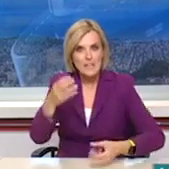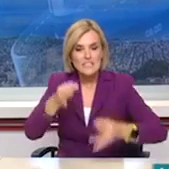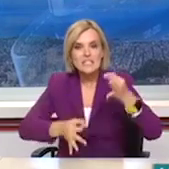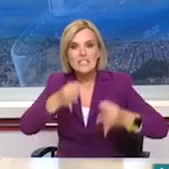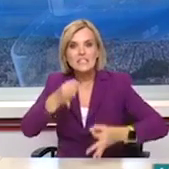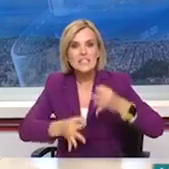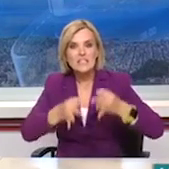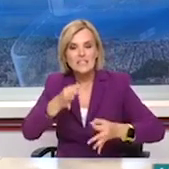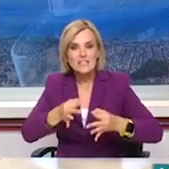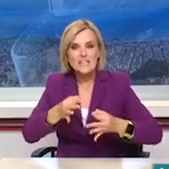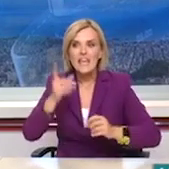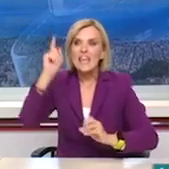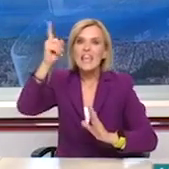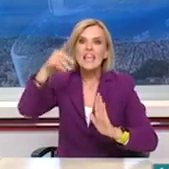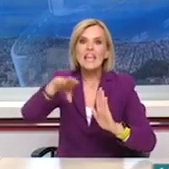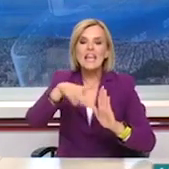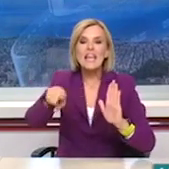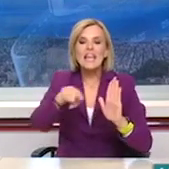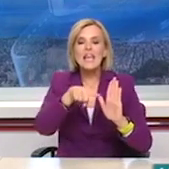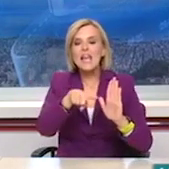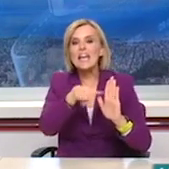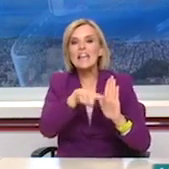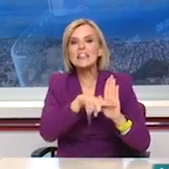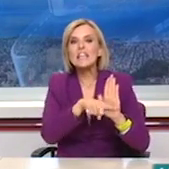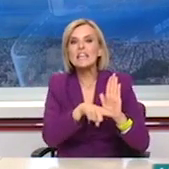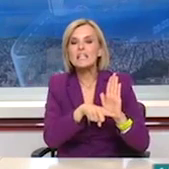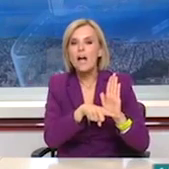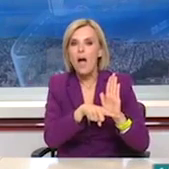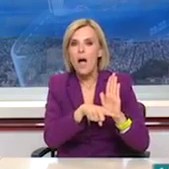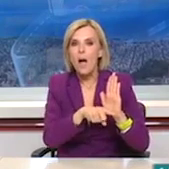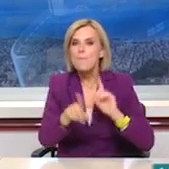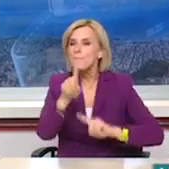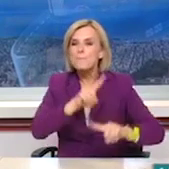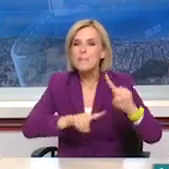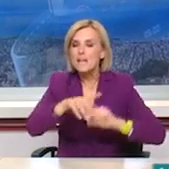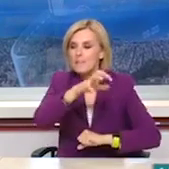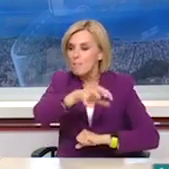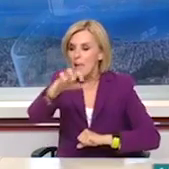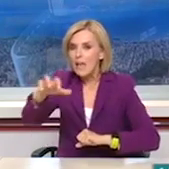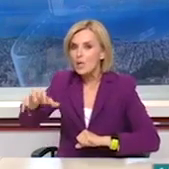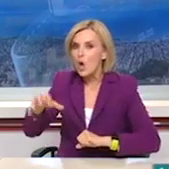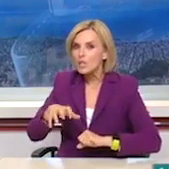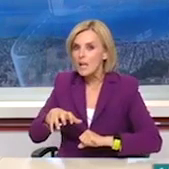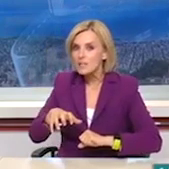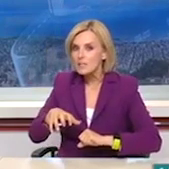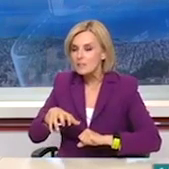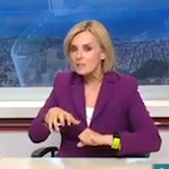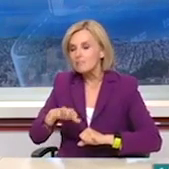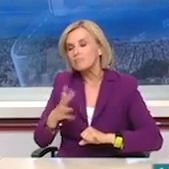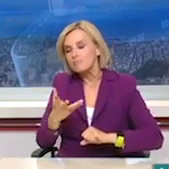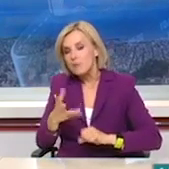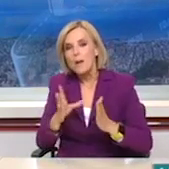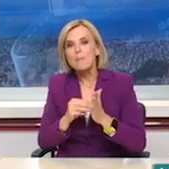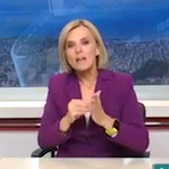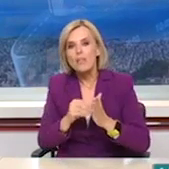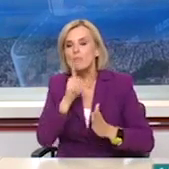για τα κριτήρια, γιατί καταλαβαίνετε μια περιοχή γεωγραφικά σε μια χώρα μπορεί να έχει περισσότερα κρούσματα από μια άλλη. Το